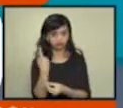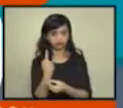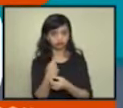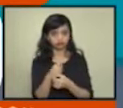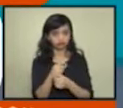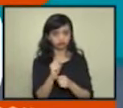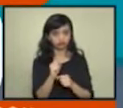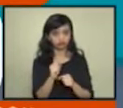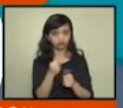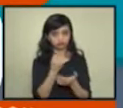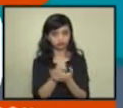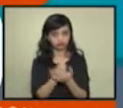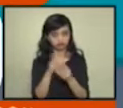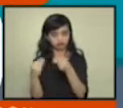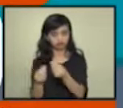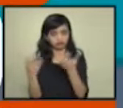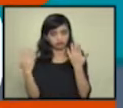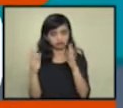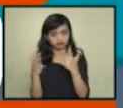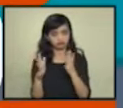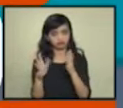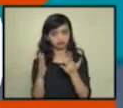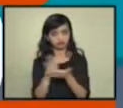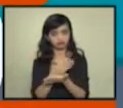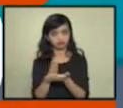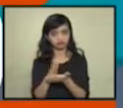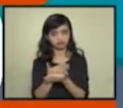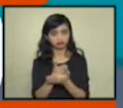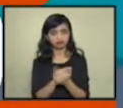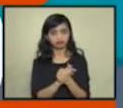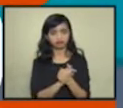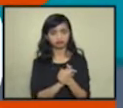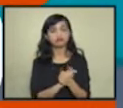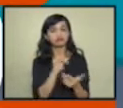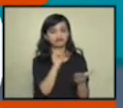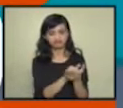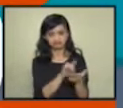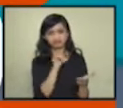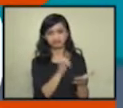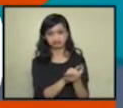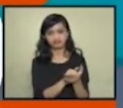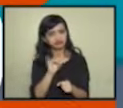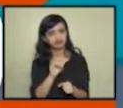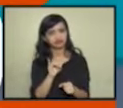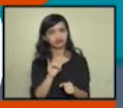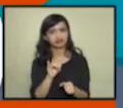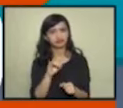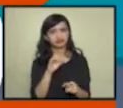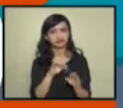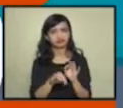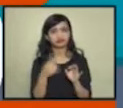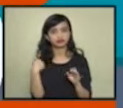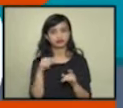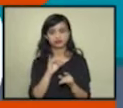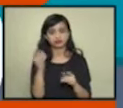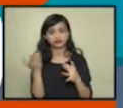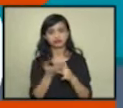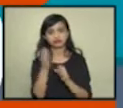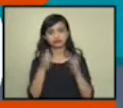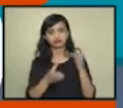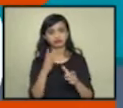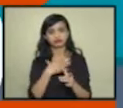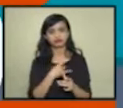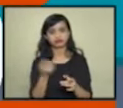lang po. Sweldado na lang kayo, wala na kayong kumbaga share kasi kinuha niya. Ganun na po ang kalabasan po. Kakapatid kami, pero parang